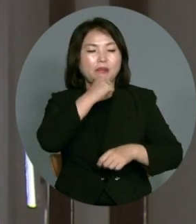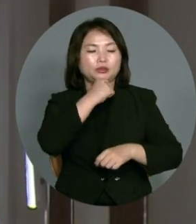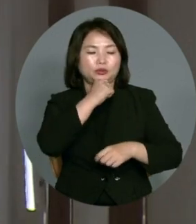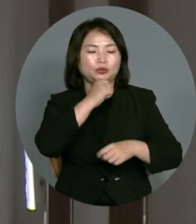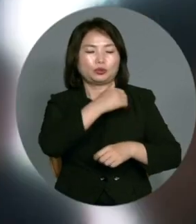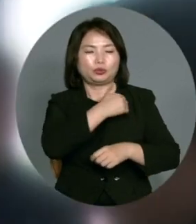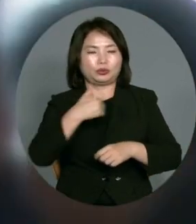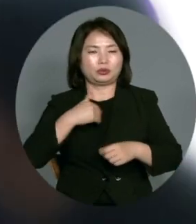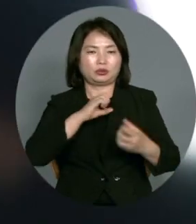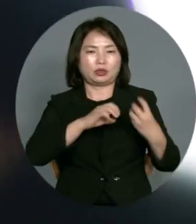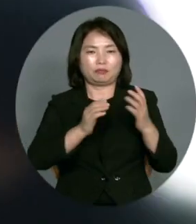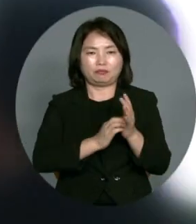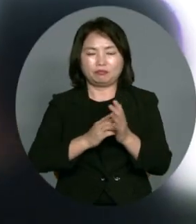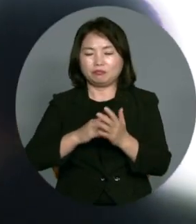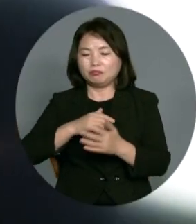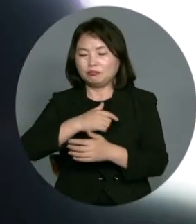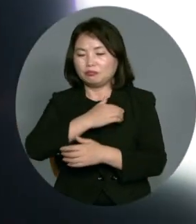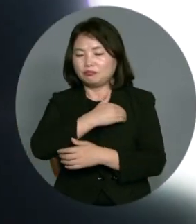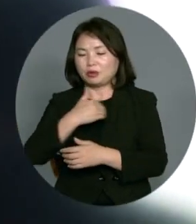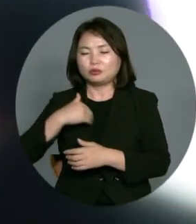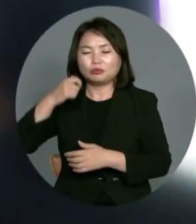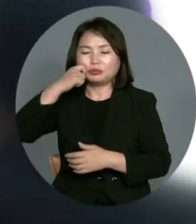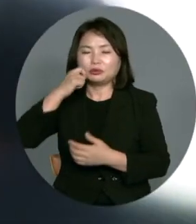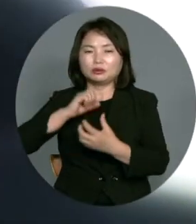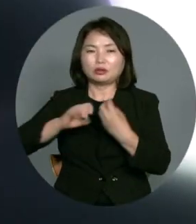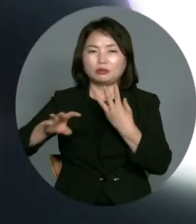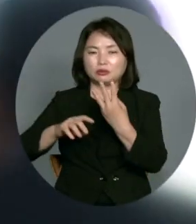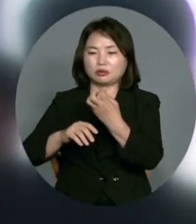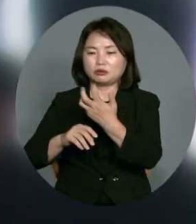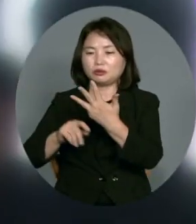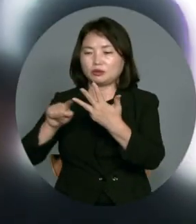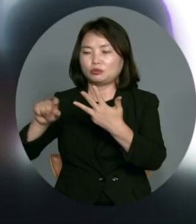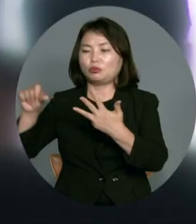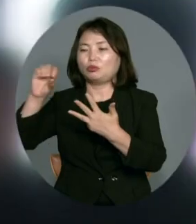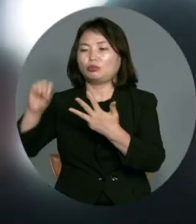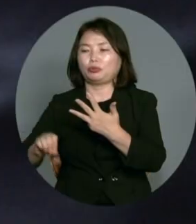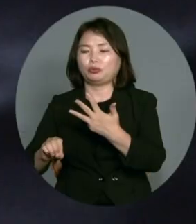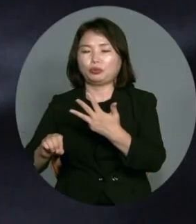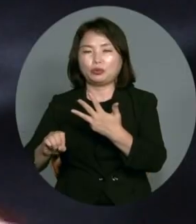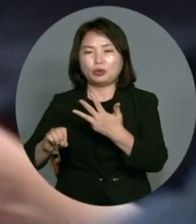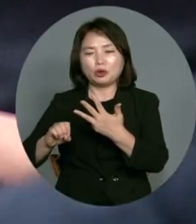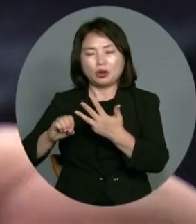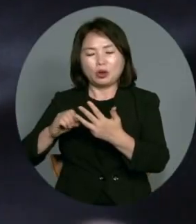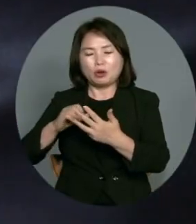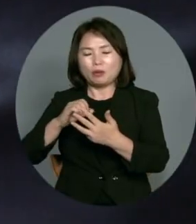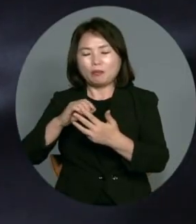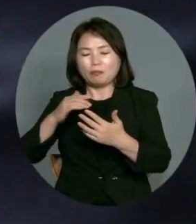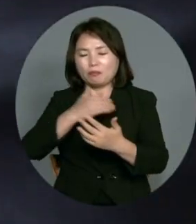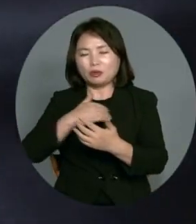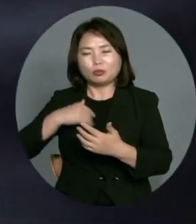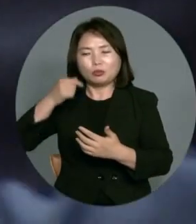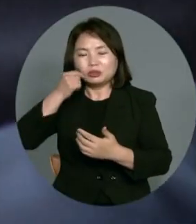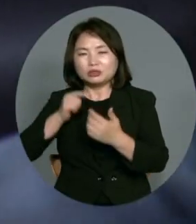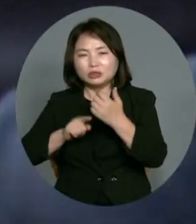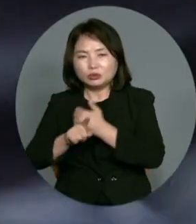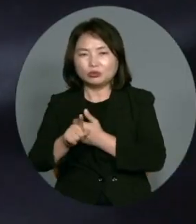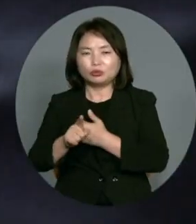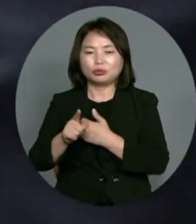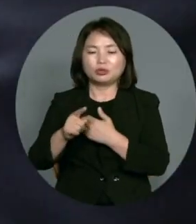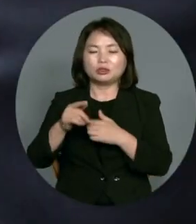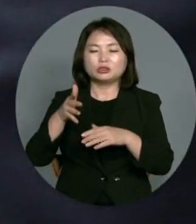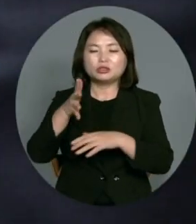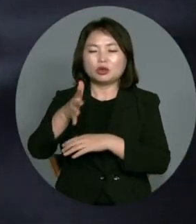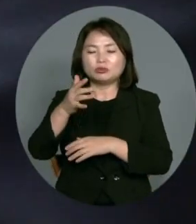대답했습니다 만족하지 못한다 는 답변은 38.5% 였읍니다 불만족 이유로는 전문성과